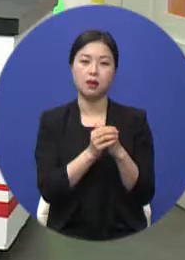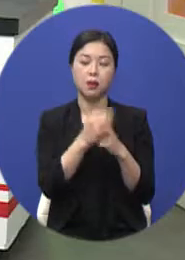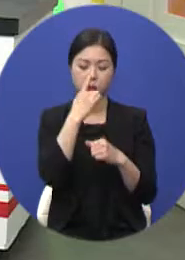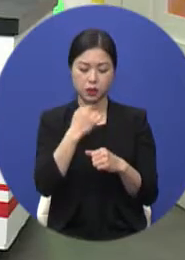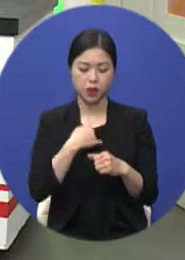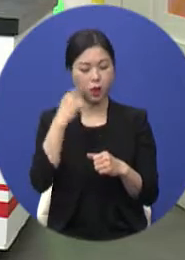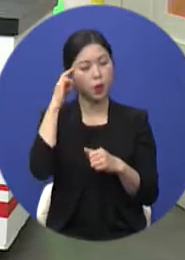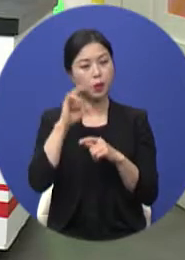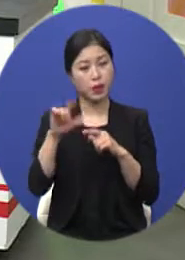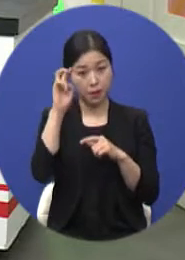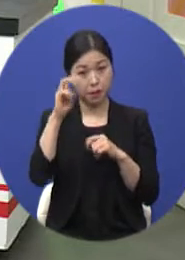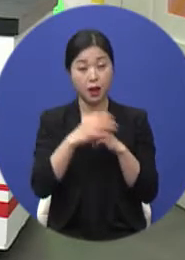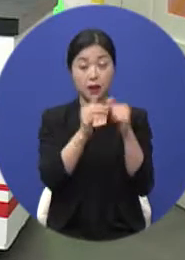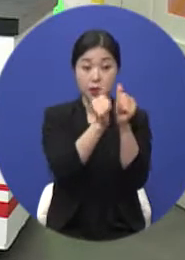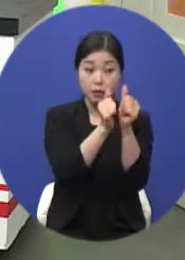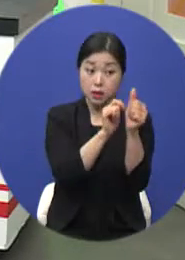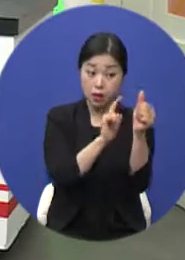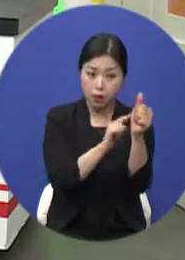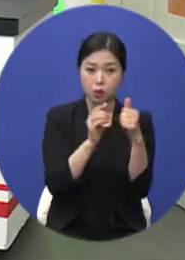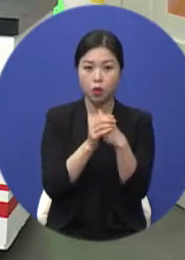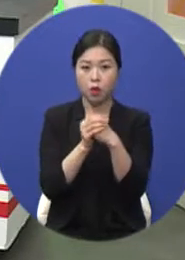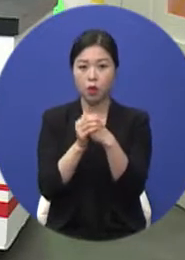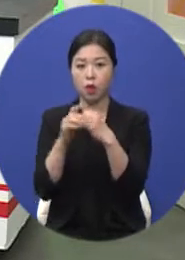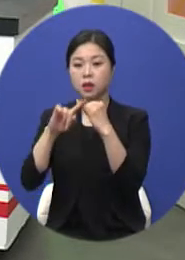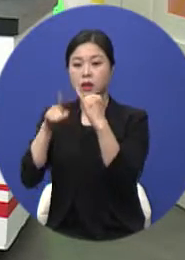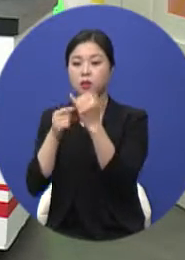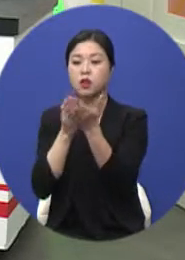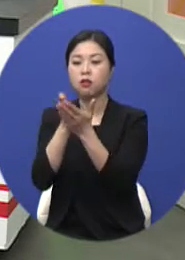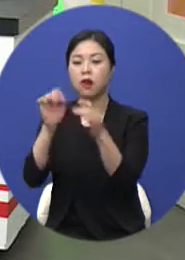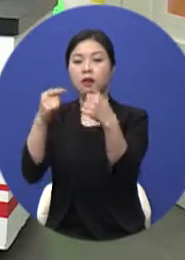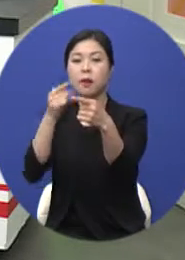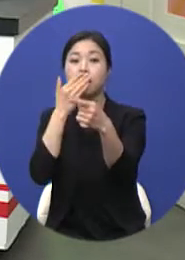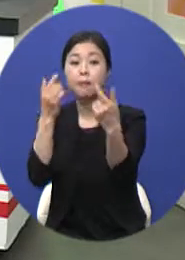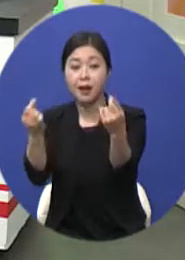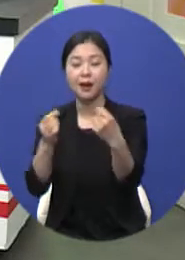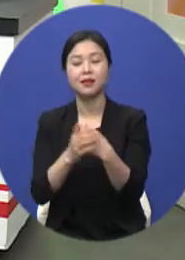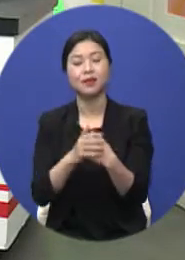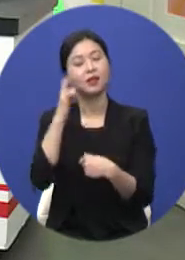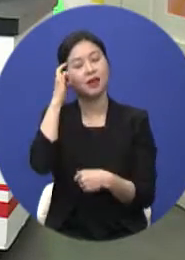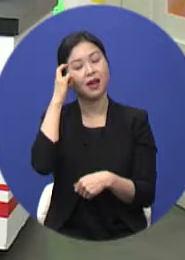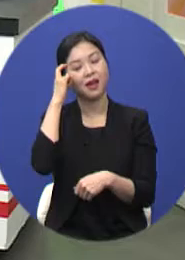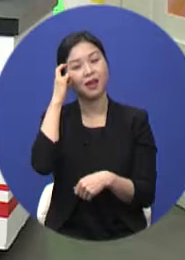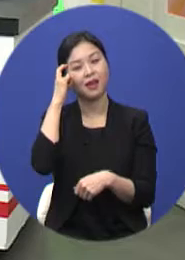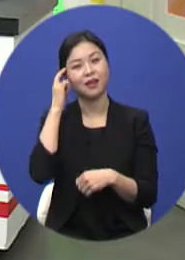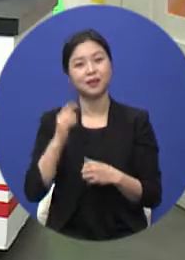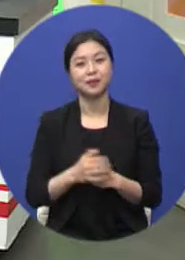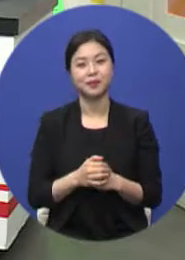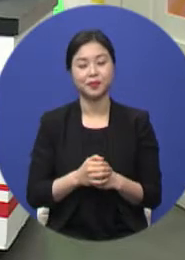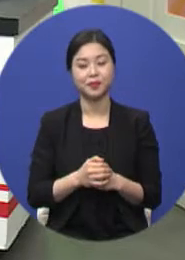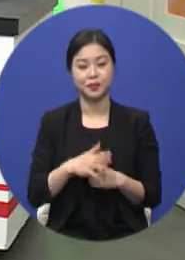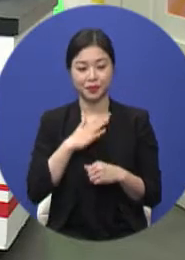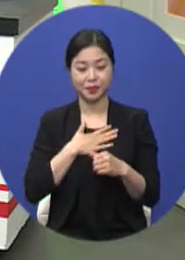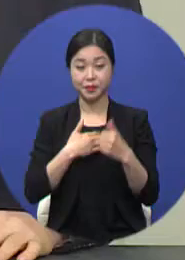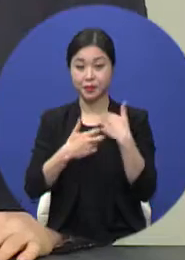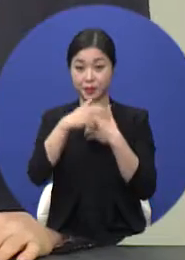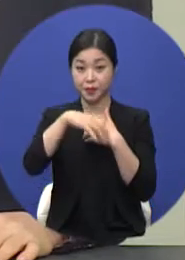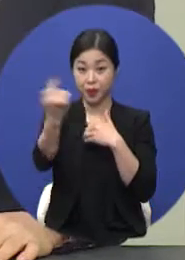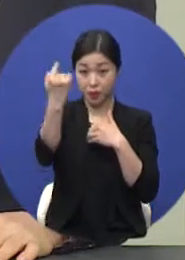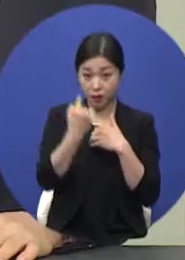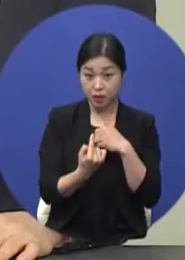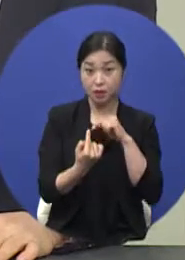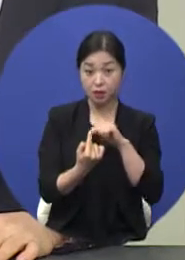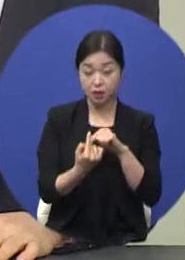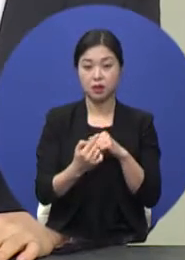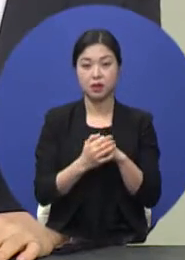하니까 남자도 산부인과에 갈 수 있다. 라고 생각하시고 아니, 제가 산부인과에 와서 네. 하신 다음에 그